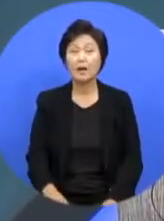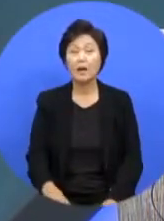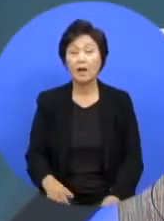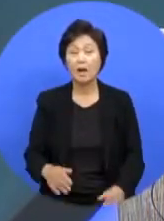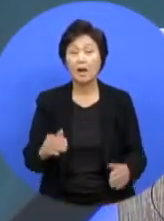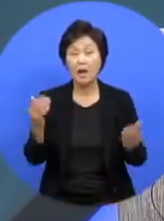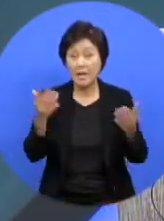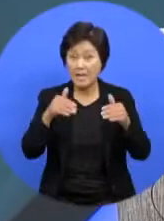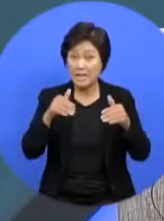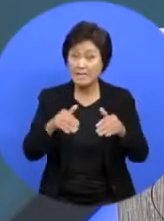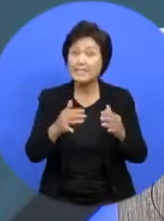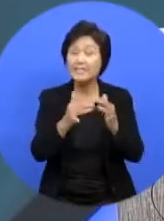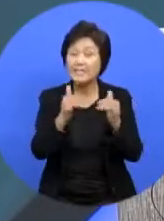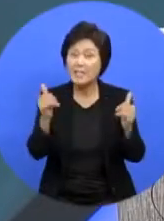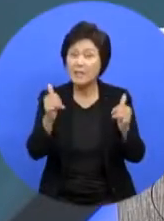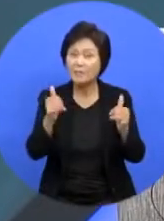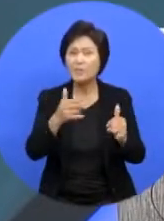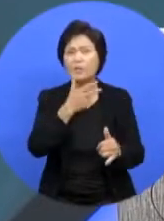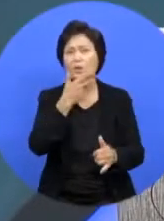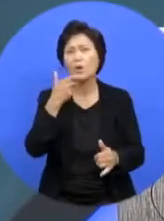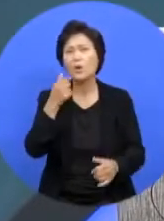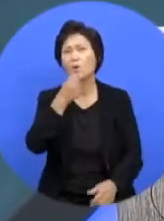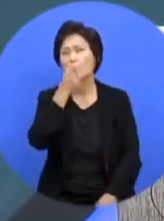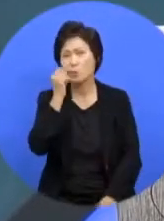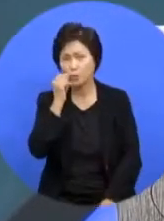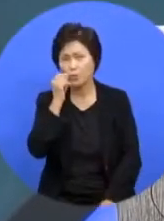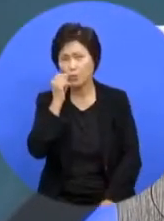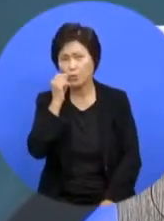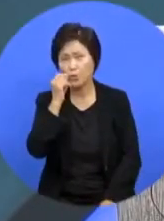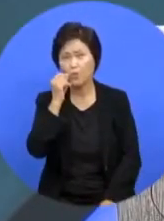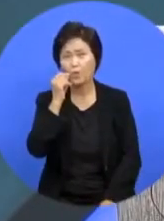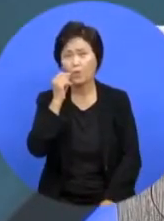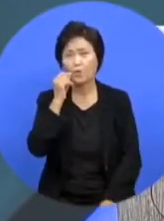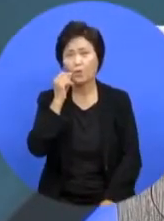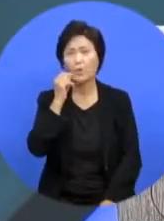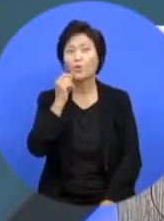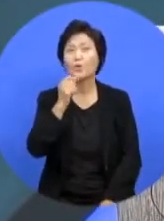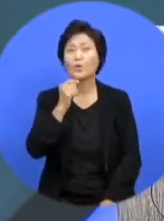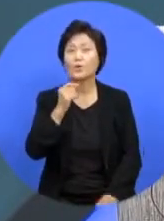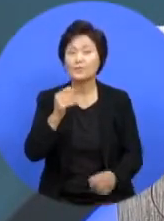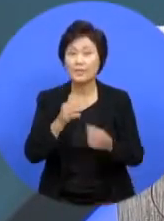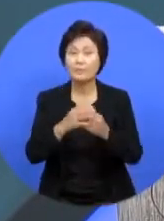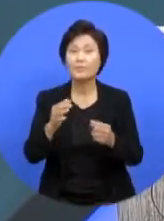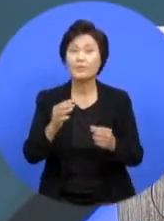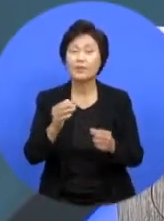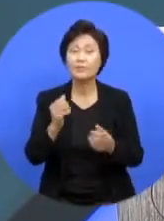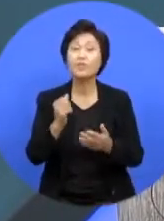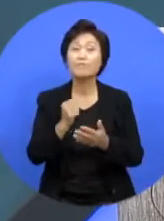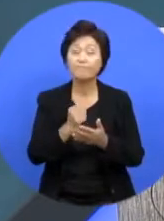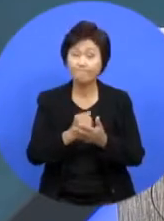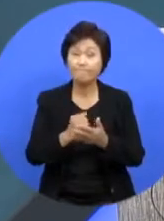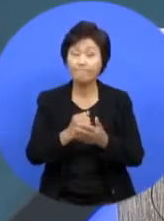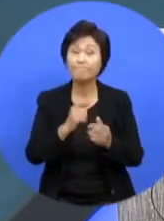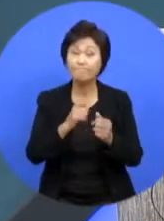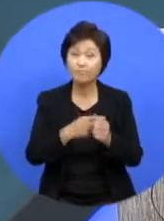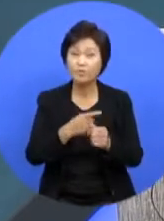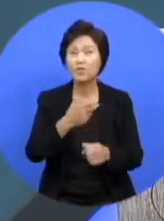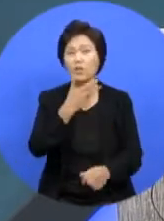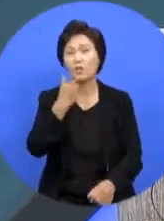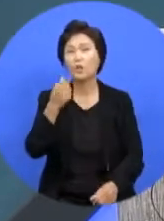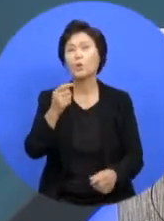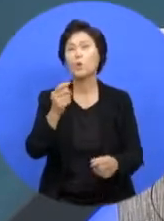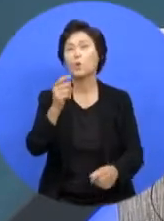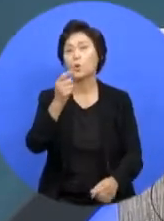직원들이 있을 거 아닙니까? 네, 네, 네. 뭐 또 교사분들이 아니고 네. 근데 그분들이 우연히 영어 공부를 하시겠다고 저희 학원을